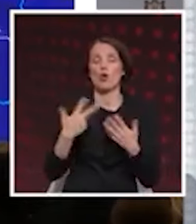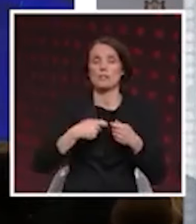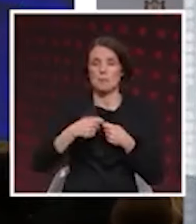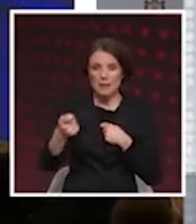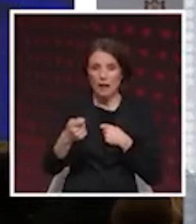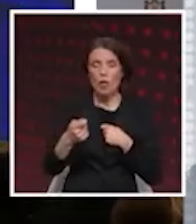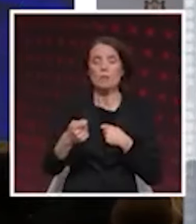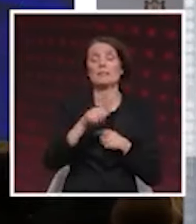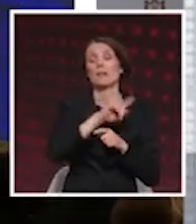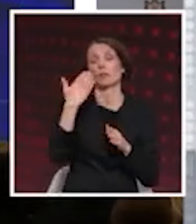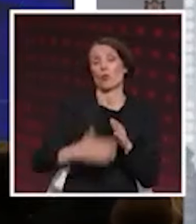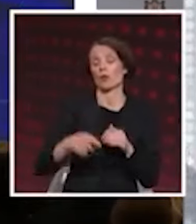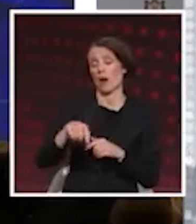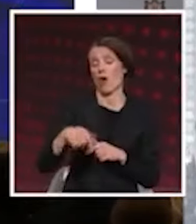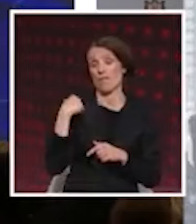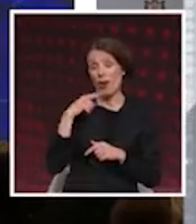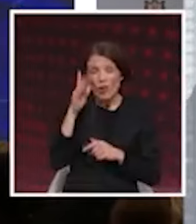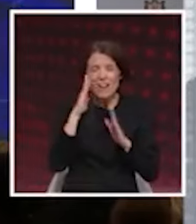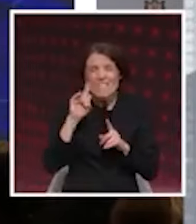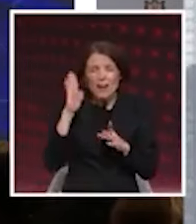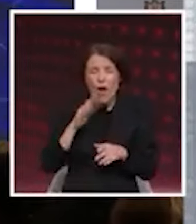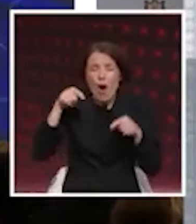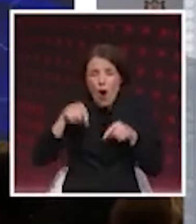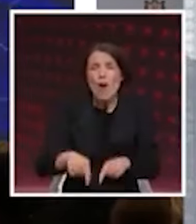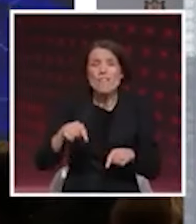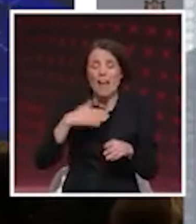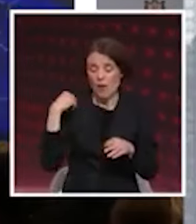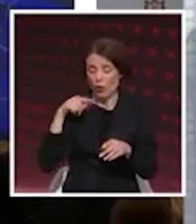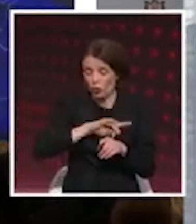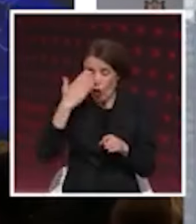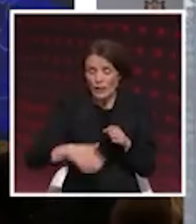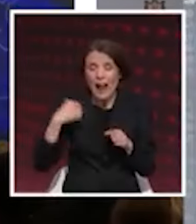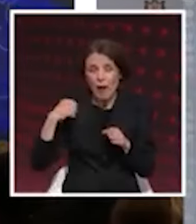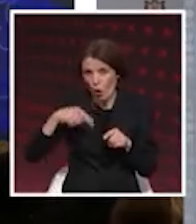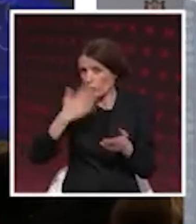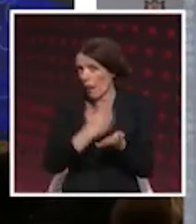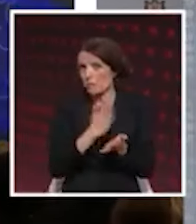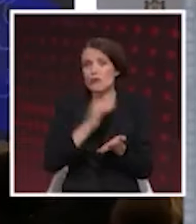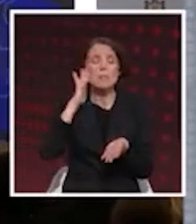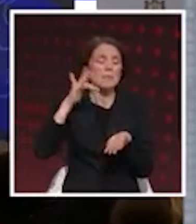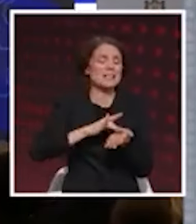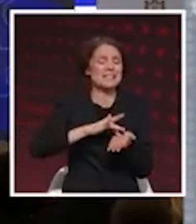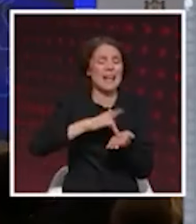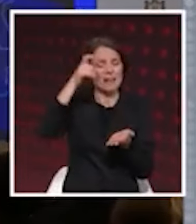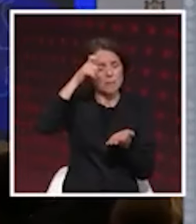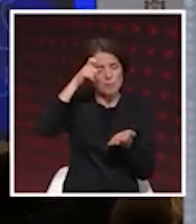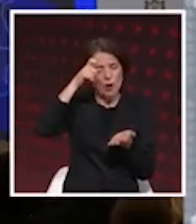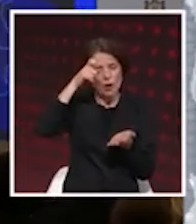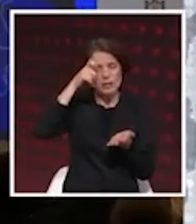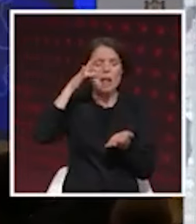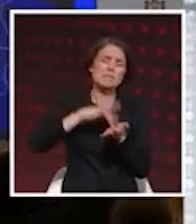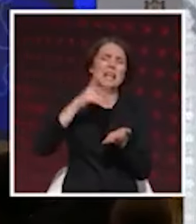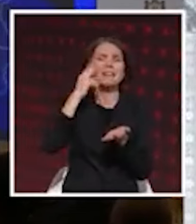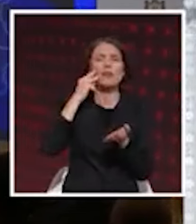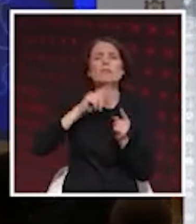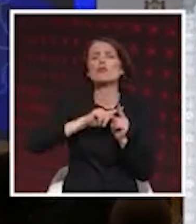mi ćemo do kraja ove godine, ljudi, verovali li ne, do kraja ove godine moći da idemo iz centra Beograda i centra Novog Sada do